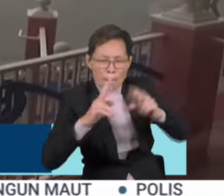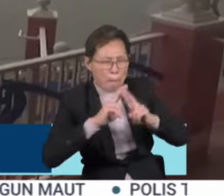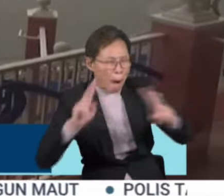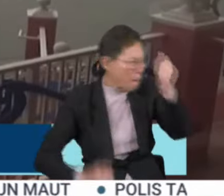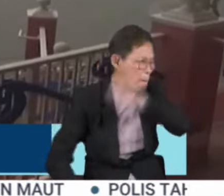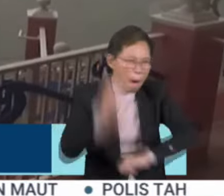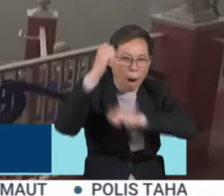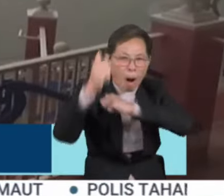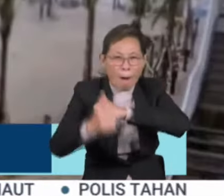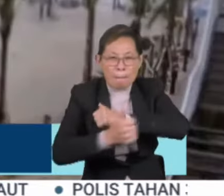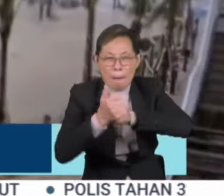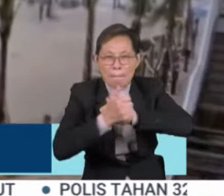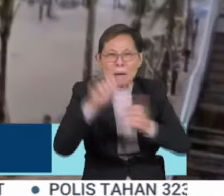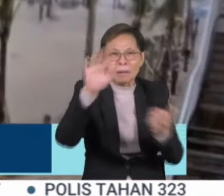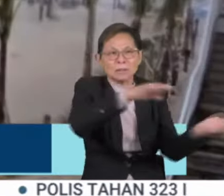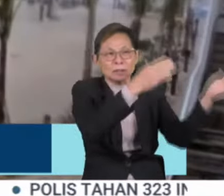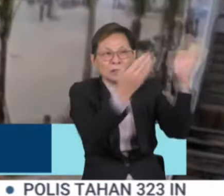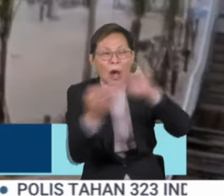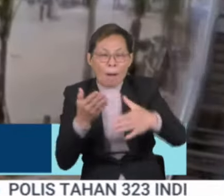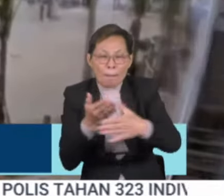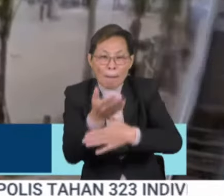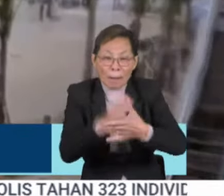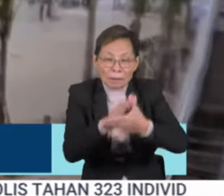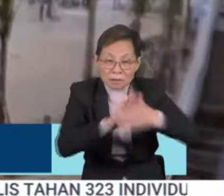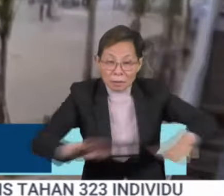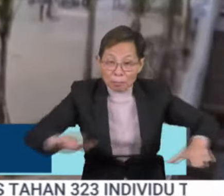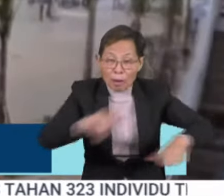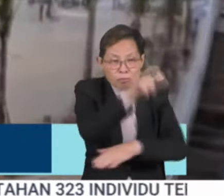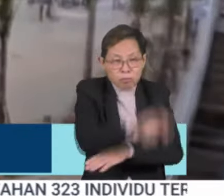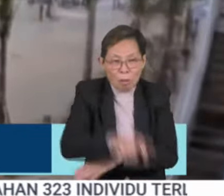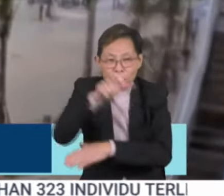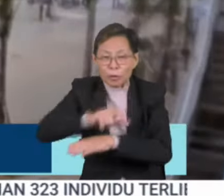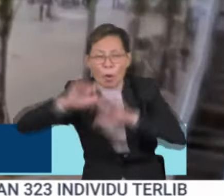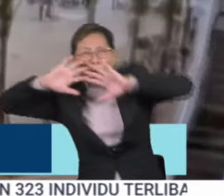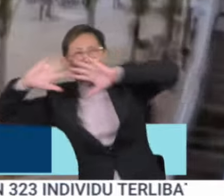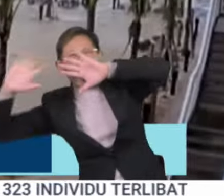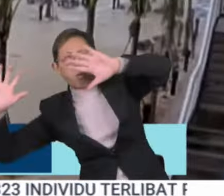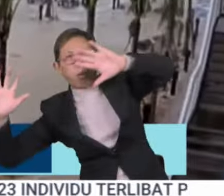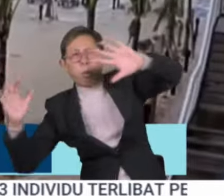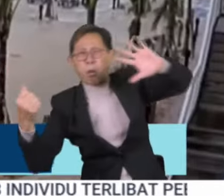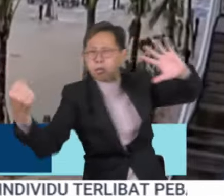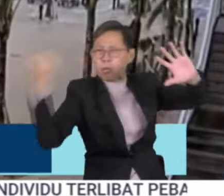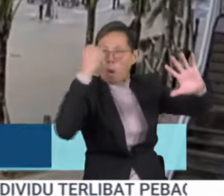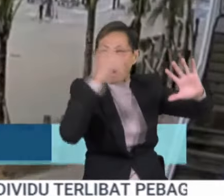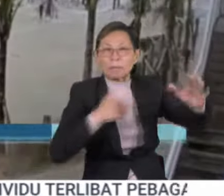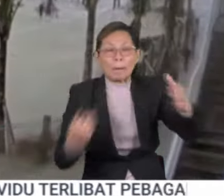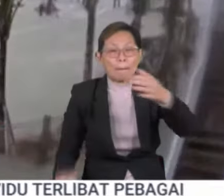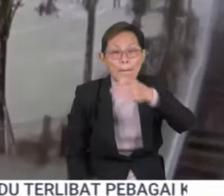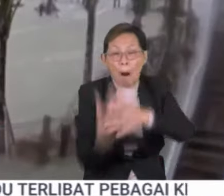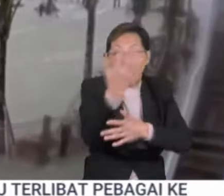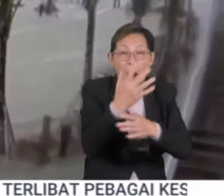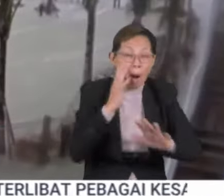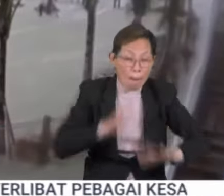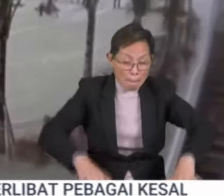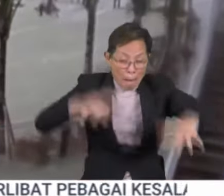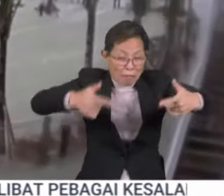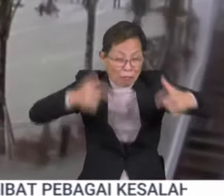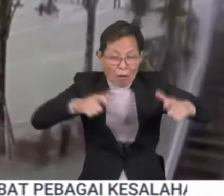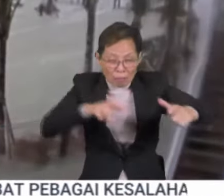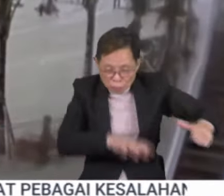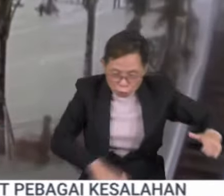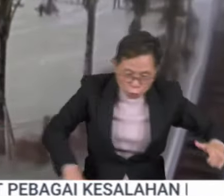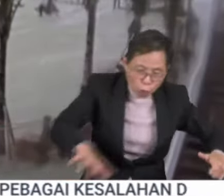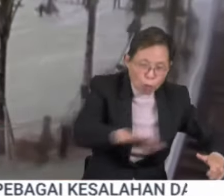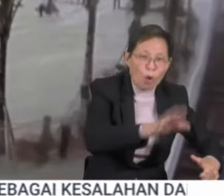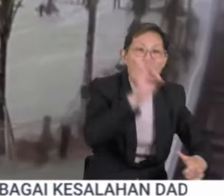berbahaya Taufan Milton. Taufan mengancam keselamatan penduduk dengan tiupan angin kencang serta mencetuskan banjir kilat di seluruh